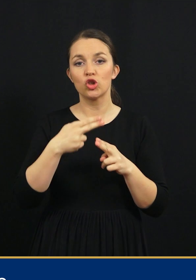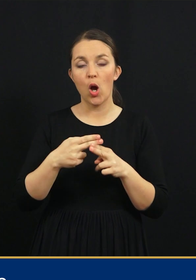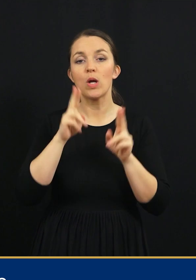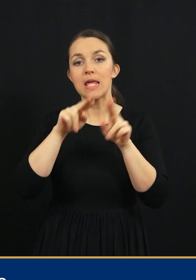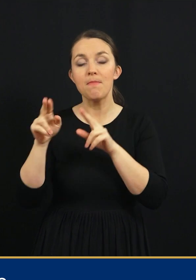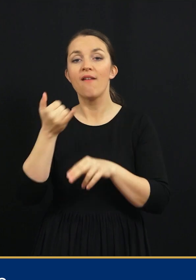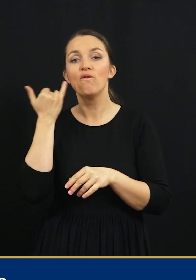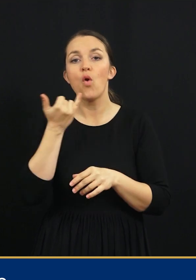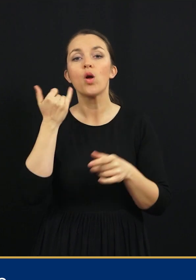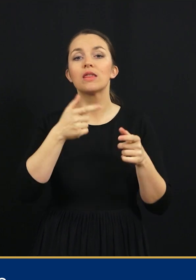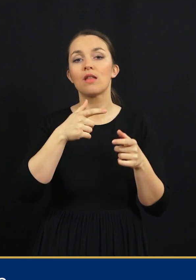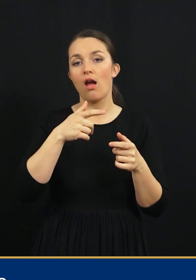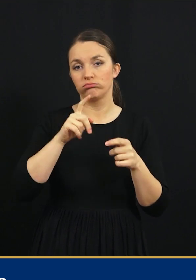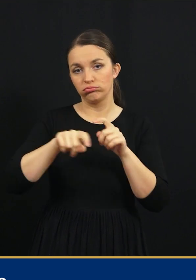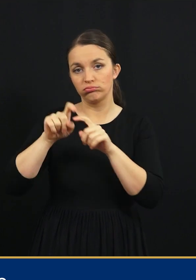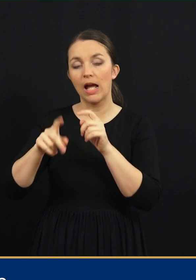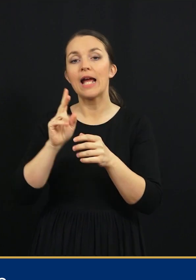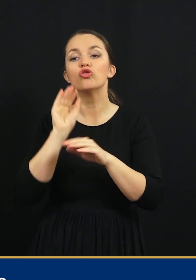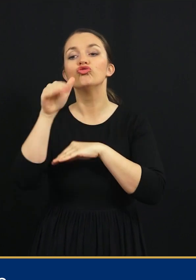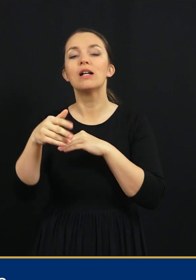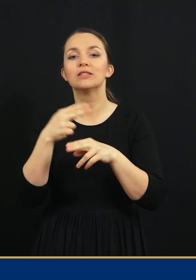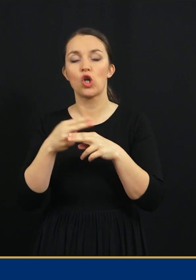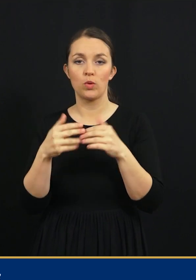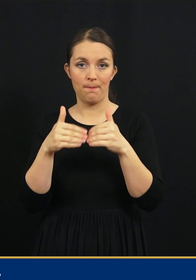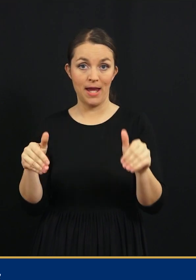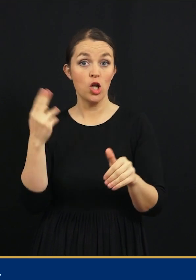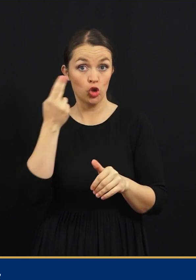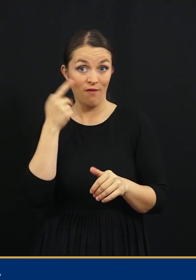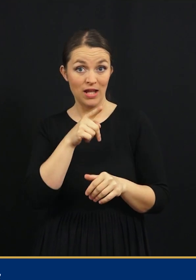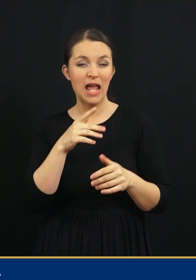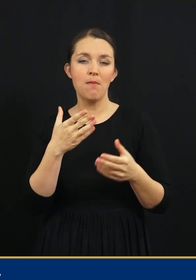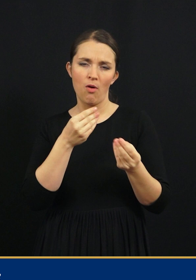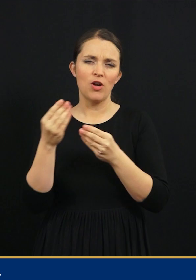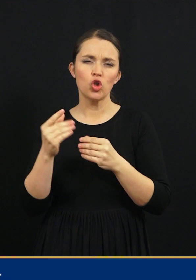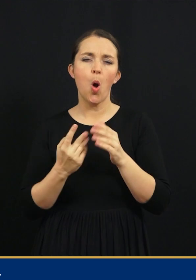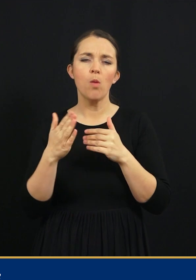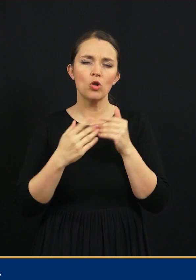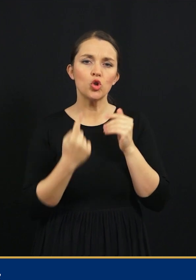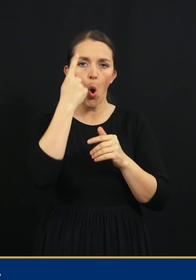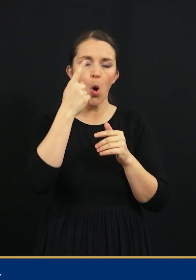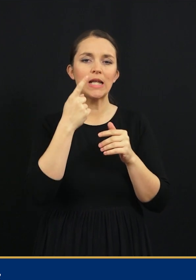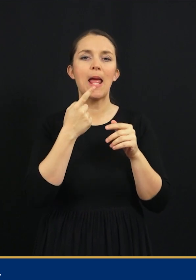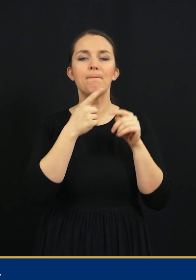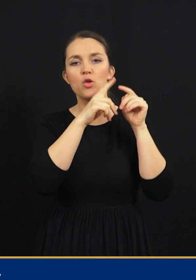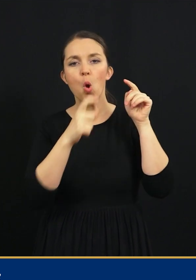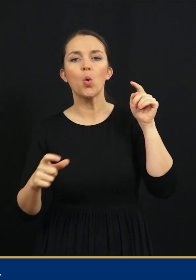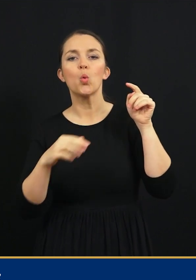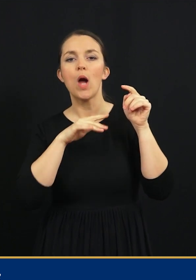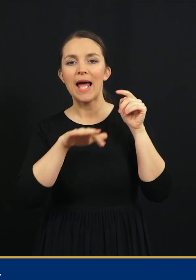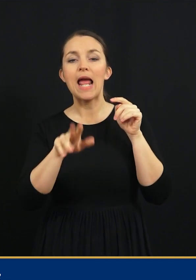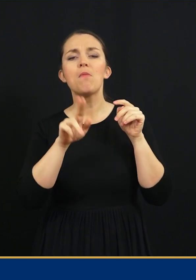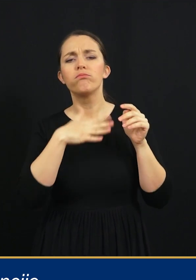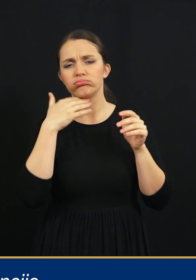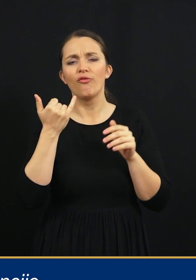ima vodna telesa, ki segajo čez državne meje. Slovenija, ki pretežno leži ob zgornjem toku rek in je bogata z